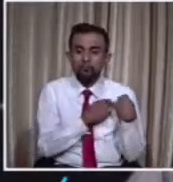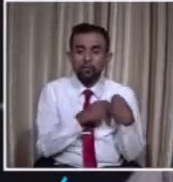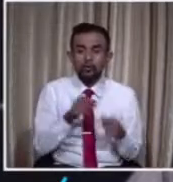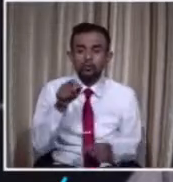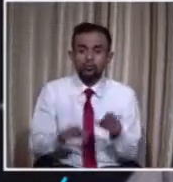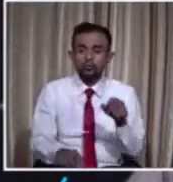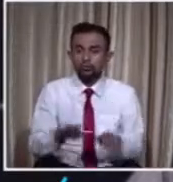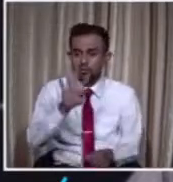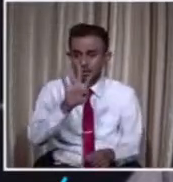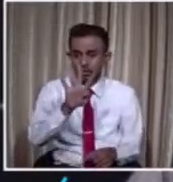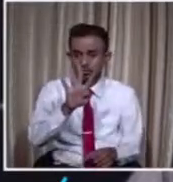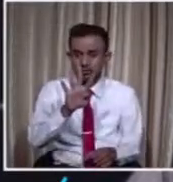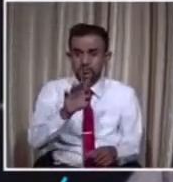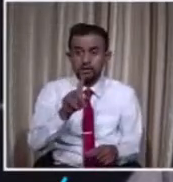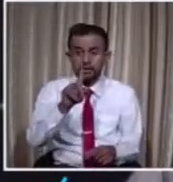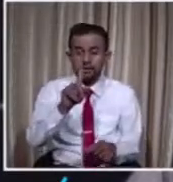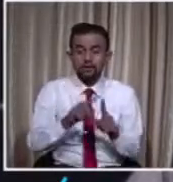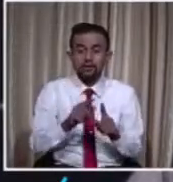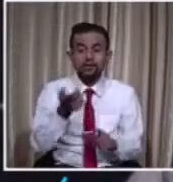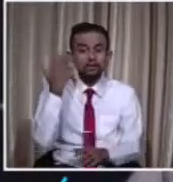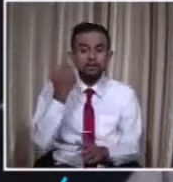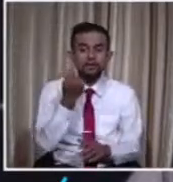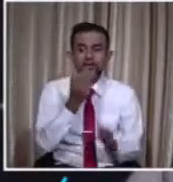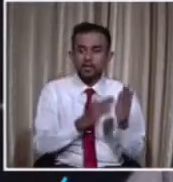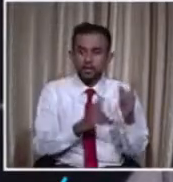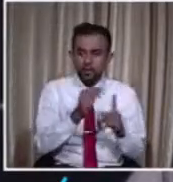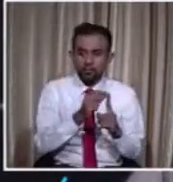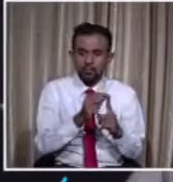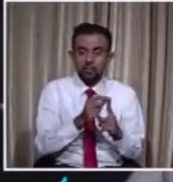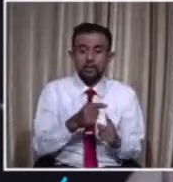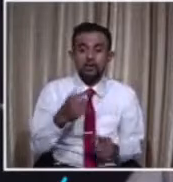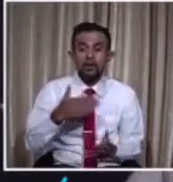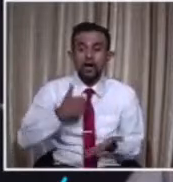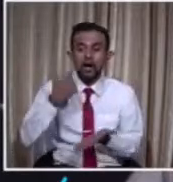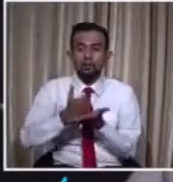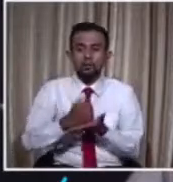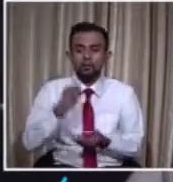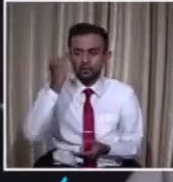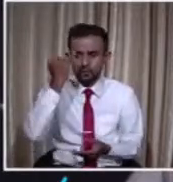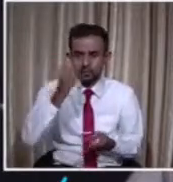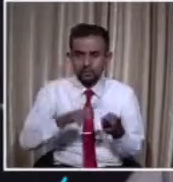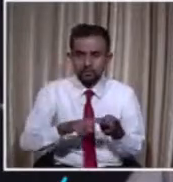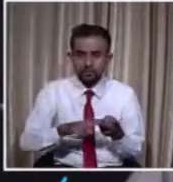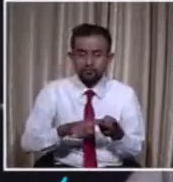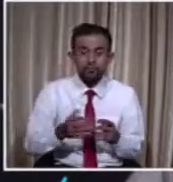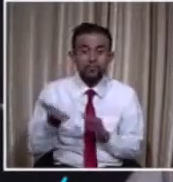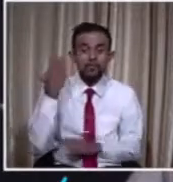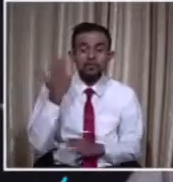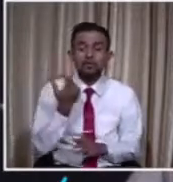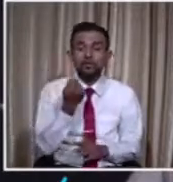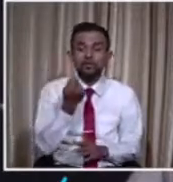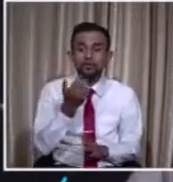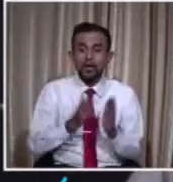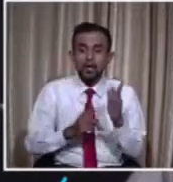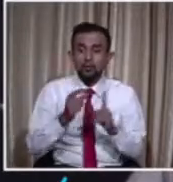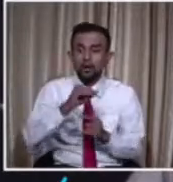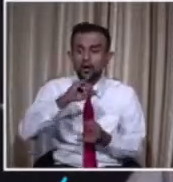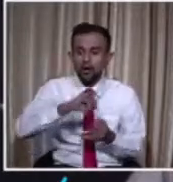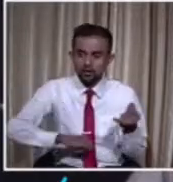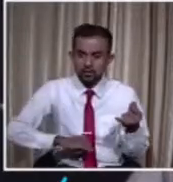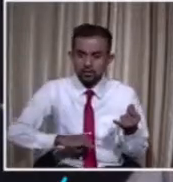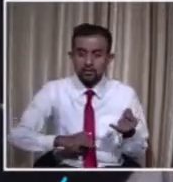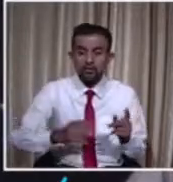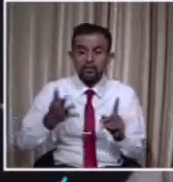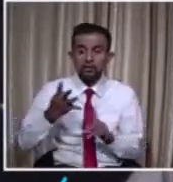දෙනෙක්. එක්කෙනෙක් හිටු මුදල් නැමැති, අනිත් එක්කෙනා මහ බැංකු අධිපති, අනිත් එක්කෙනා හිටු මුදල් අමාත්‍යංශ ලේකම්,